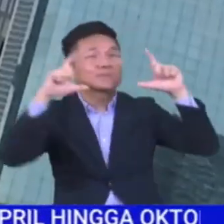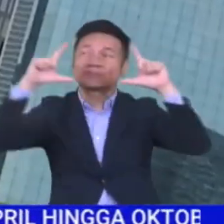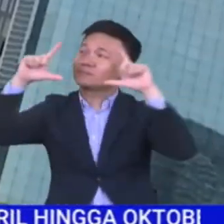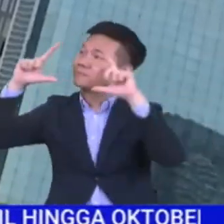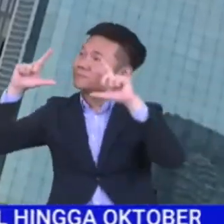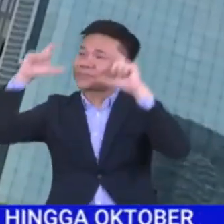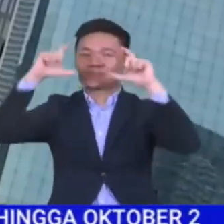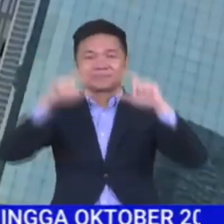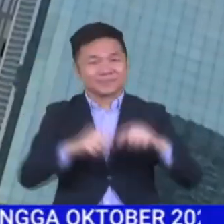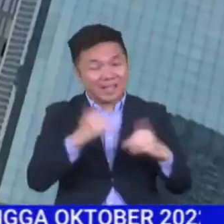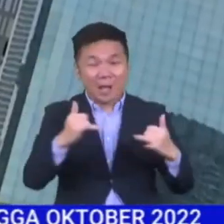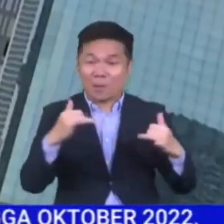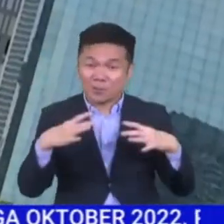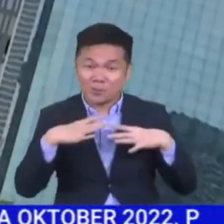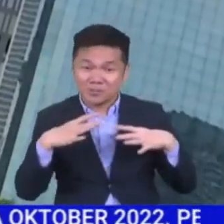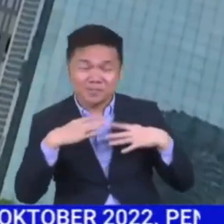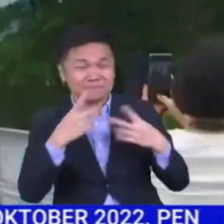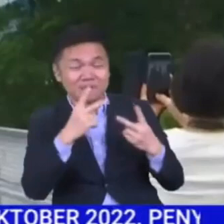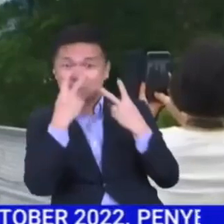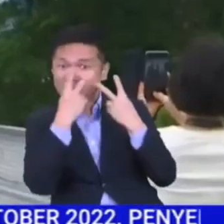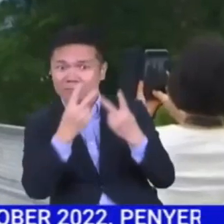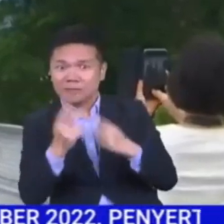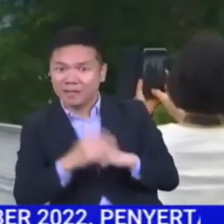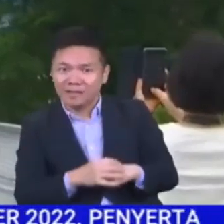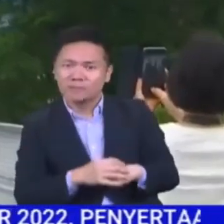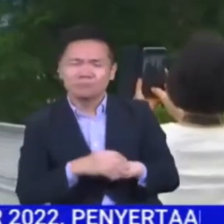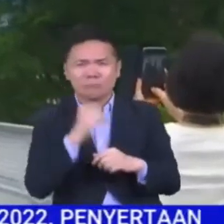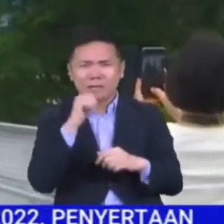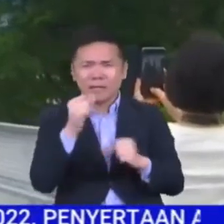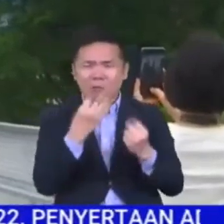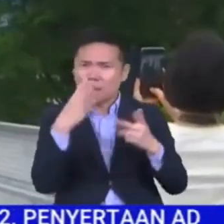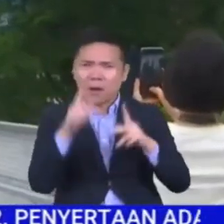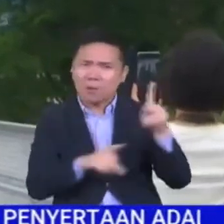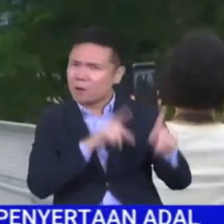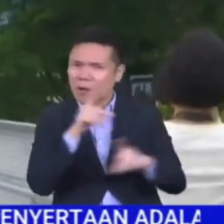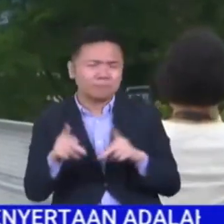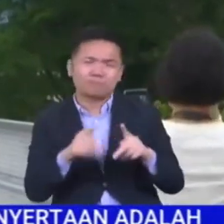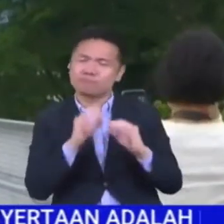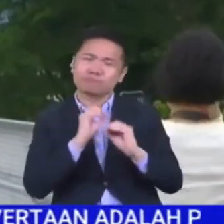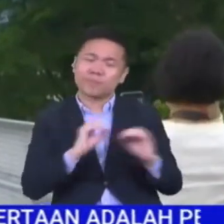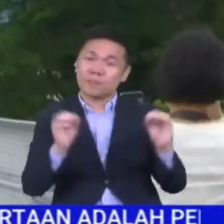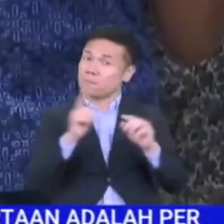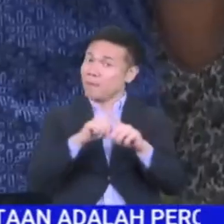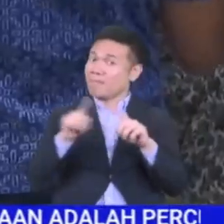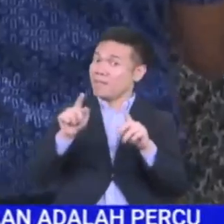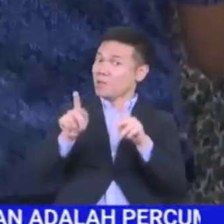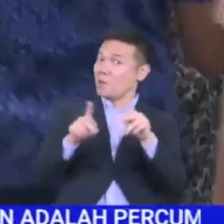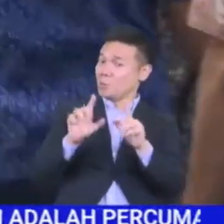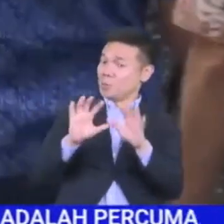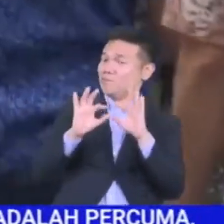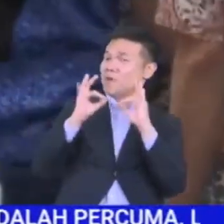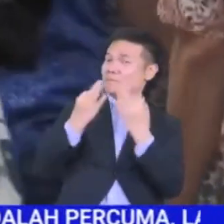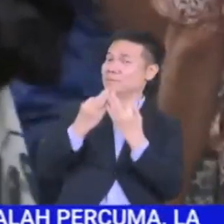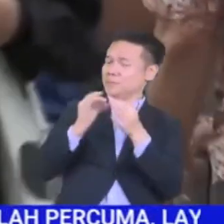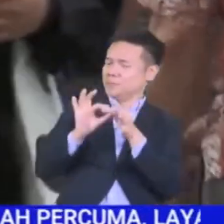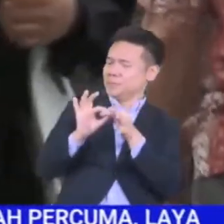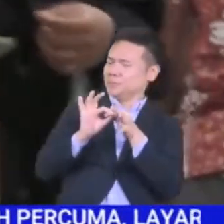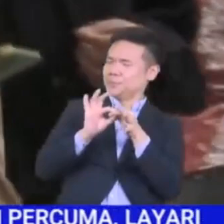keluarga pada musim perayaan ini dilihat lebih lengang sekaligus mengeratkan lagi hubungan